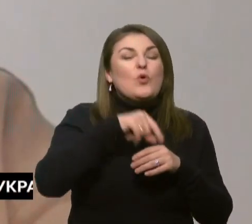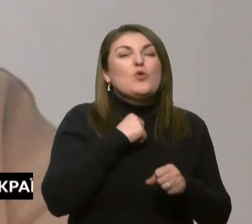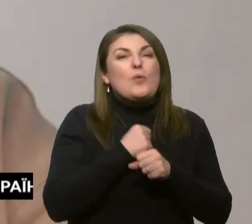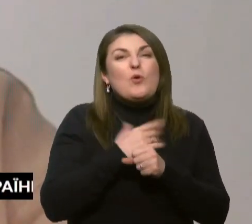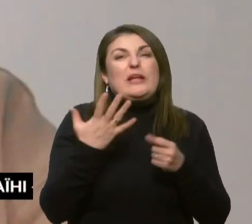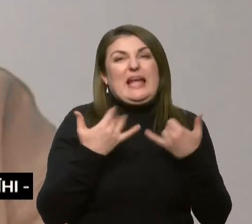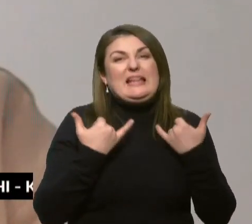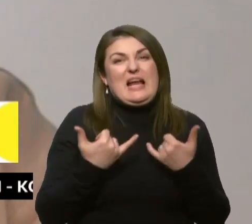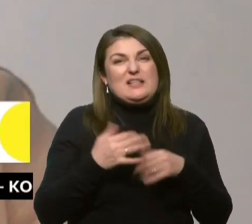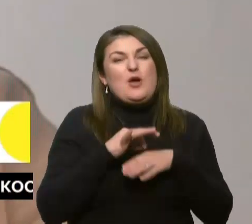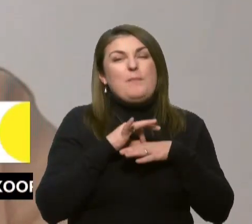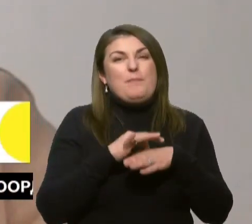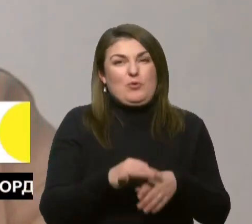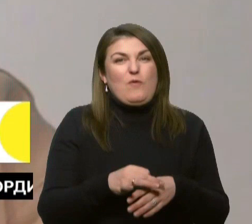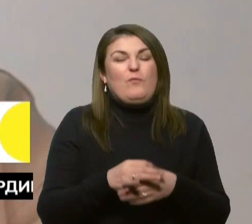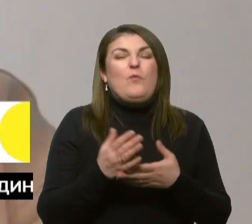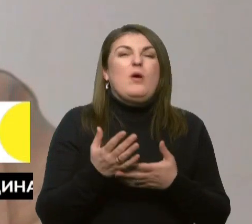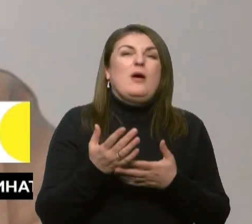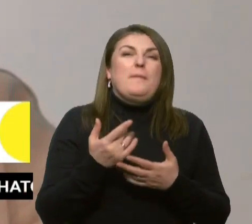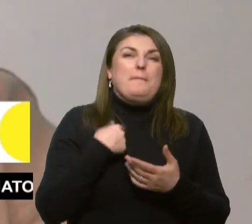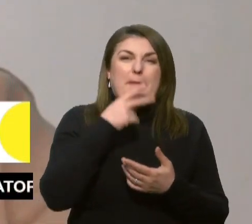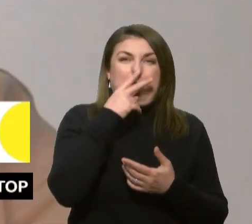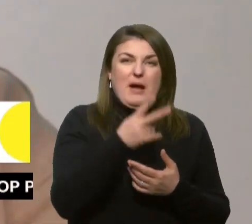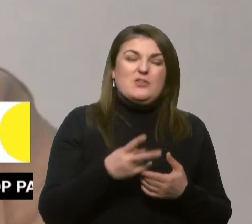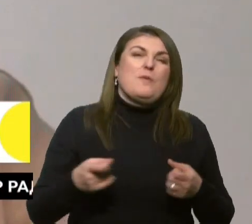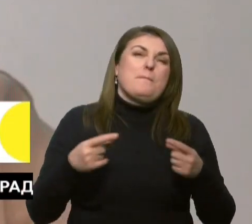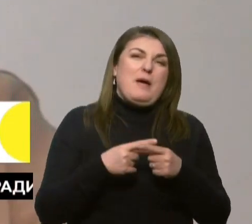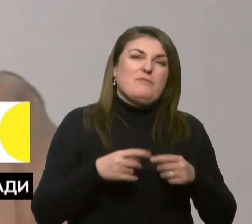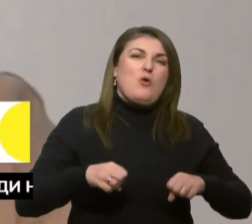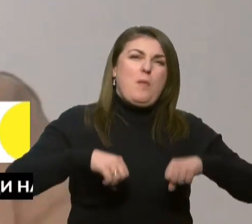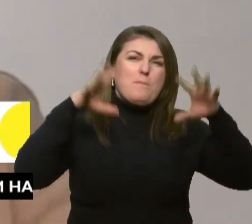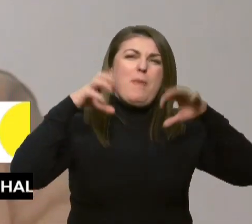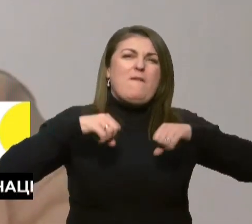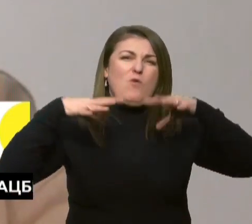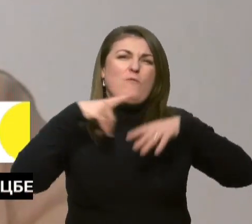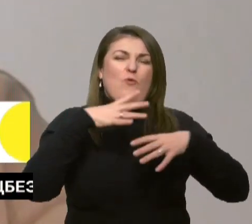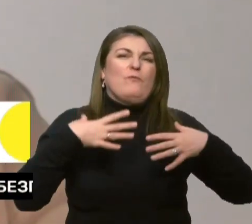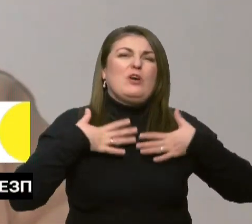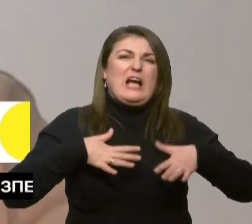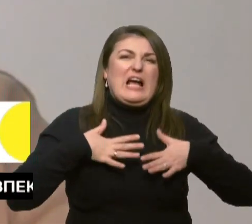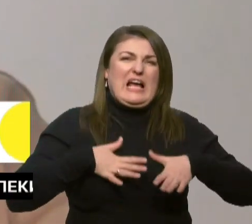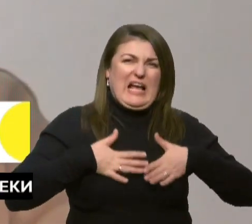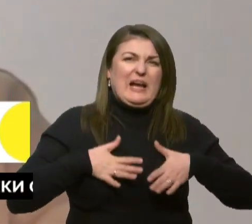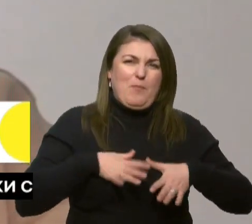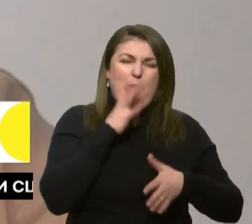роботи, якою наразі пророблена, ми бачимо і певну бавовну в Криму постійно, я думаю,